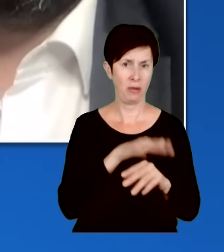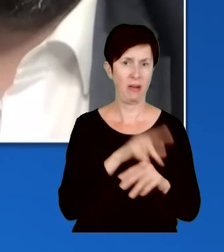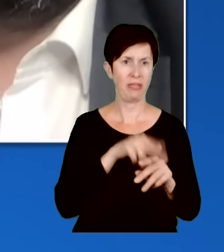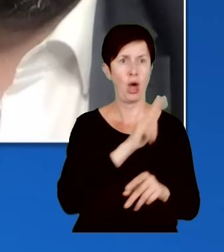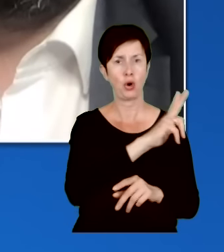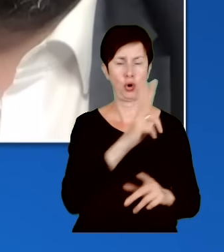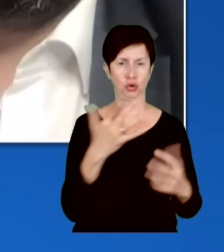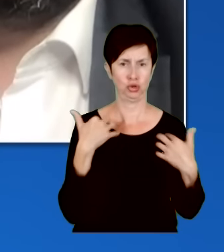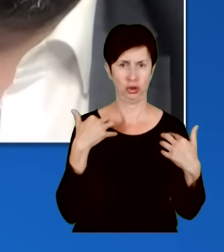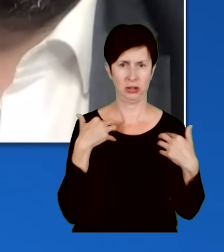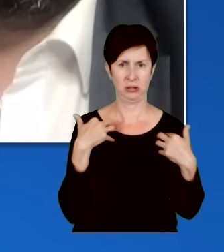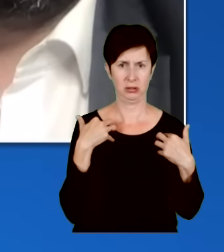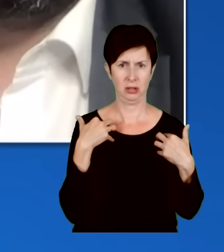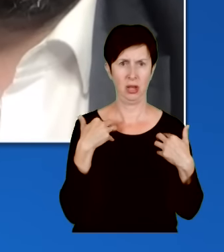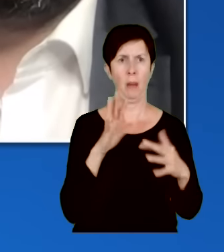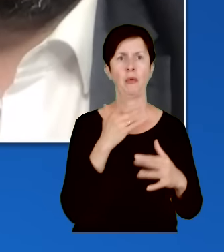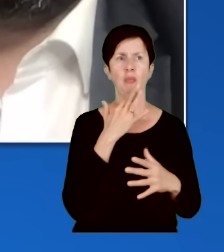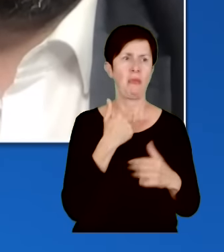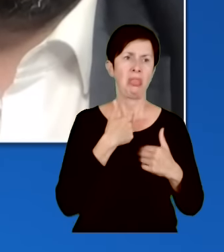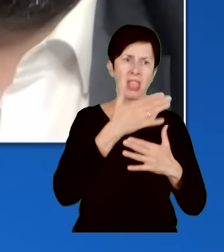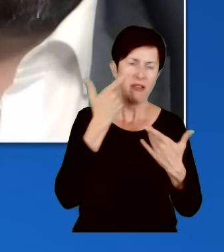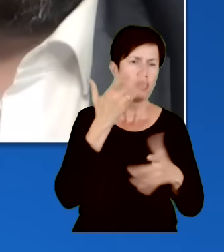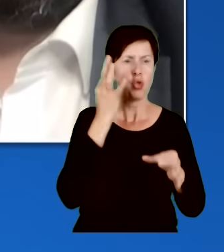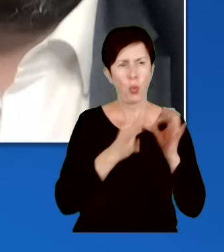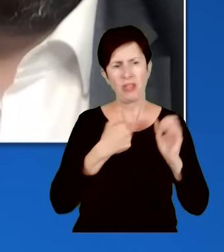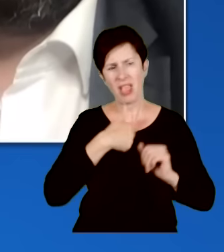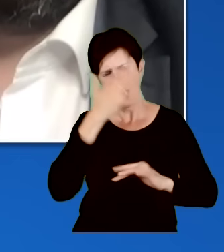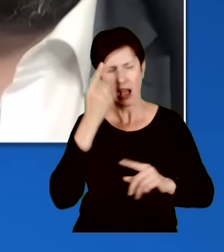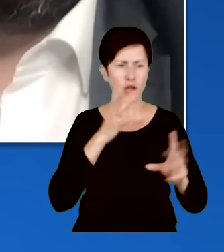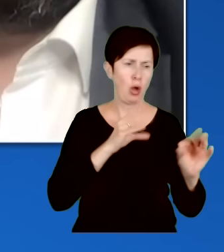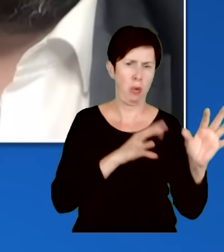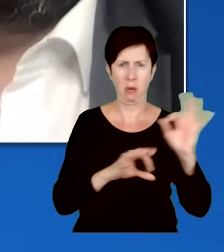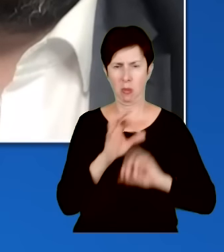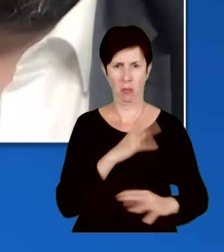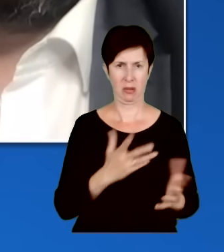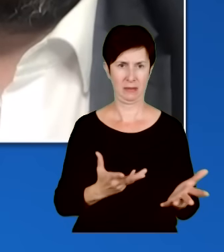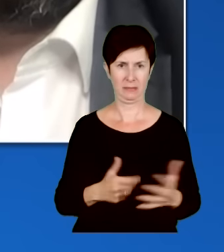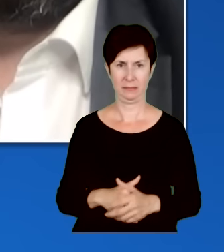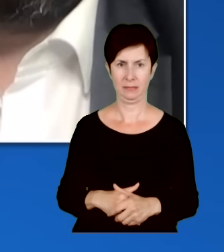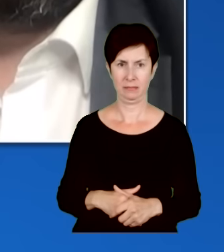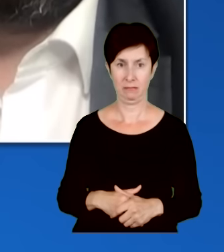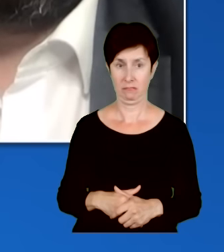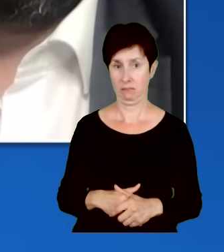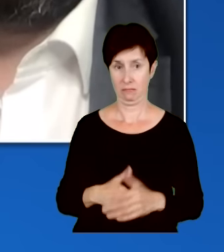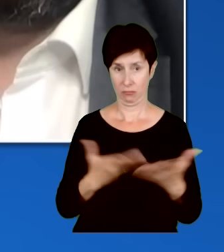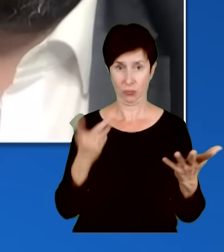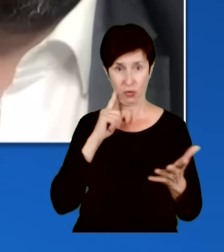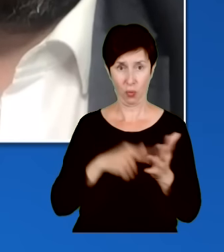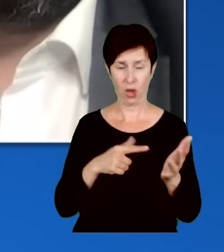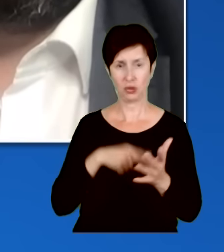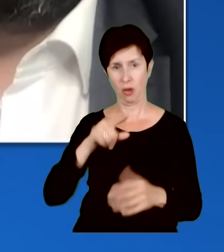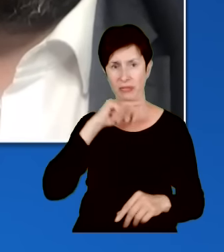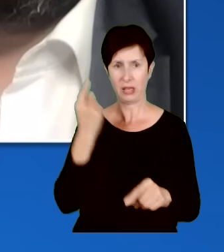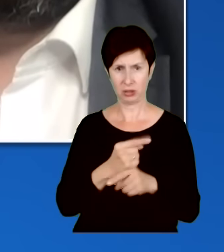mówi że się nie znał Nie wczytał nie dowiedział i tak dalej no więc Wyobraźmy sobie że podejmuje decyzję i wydaje